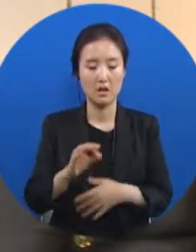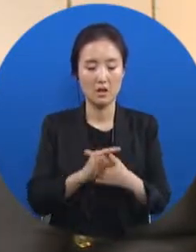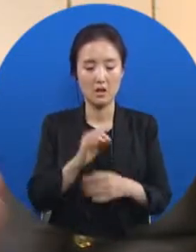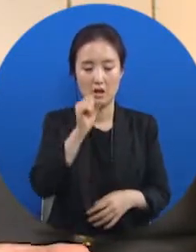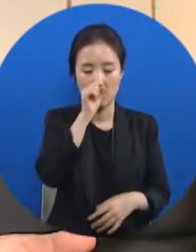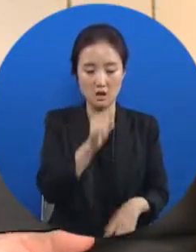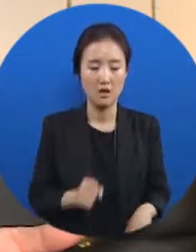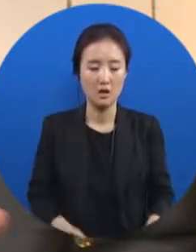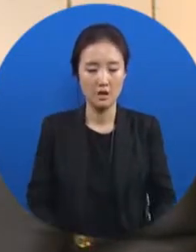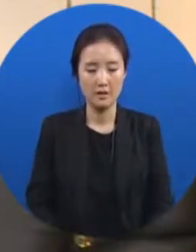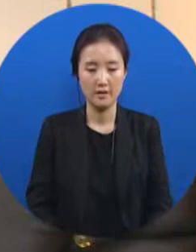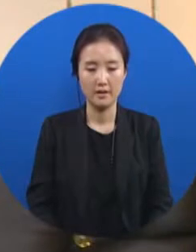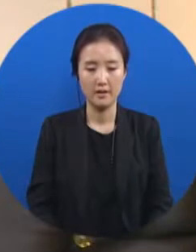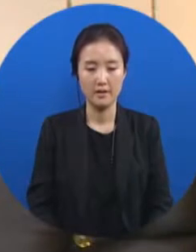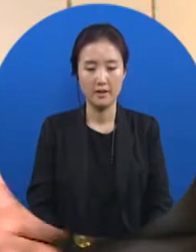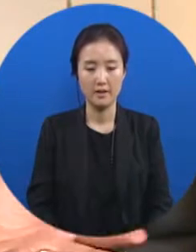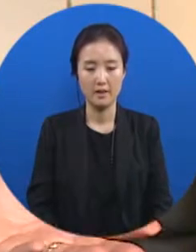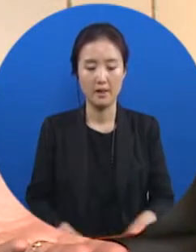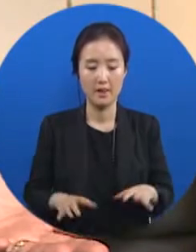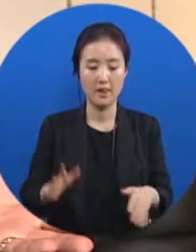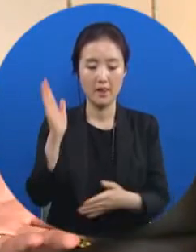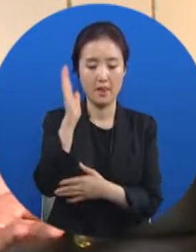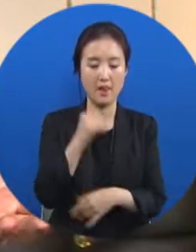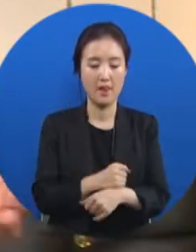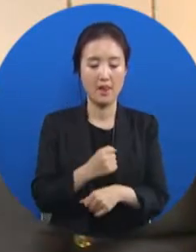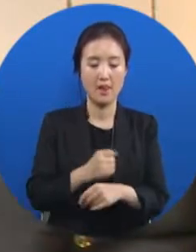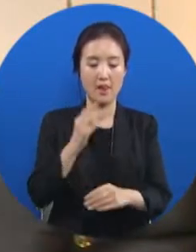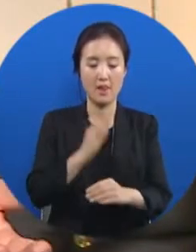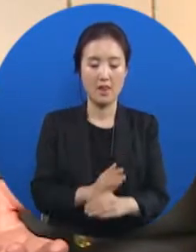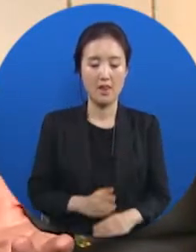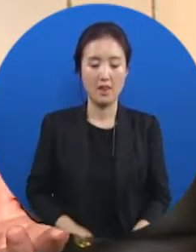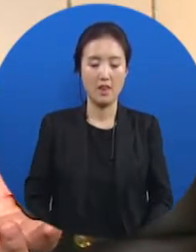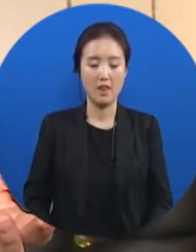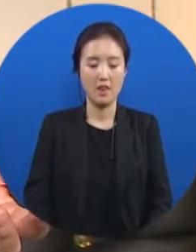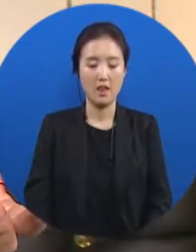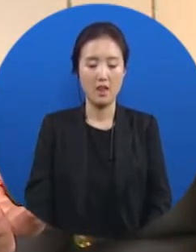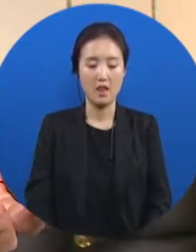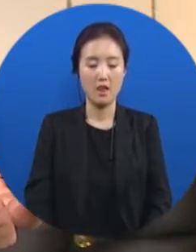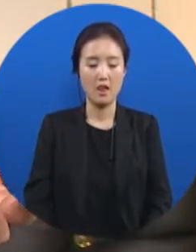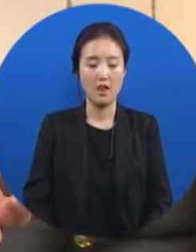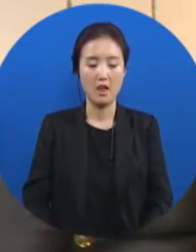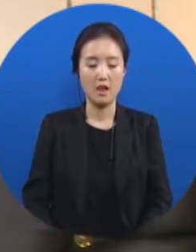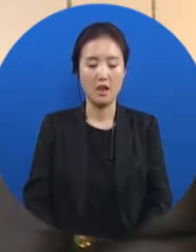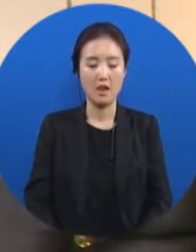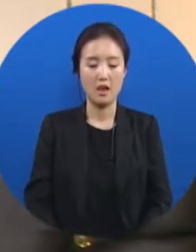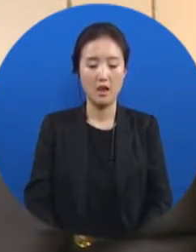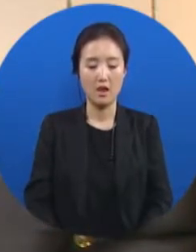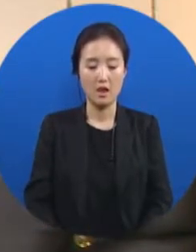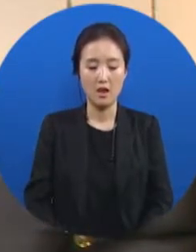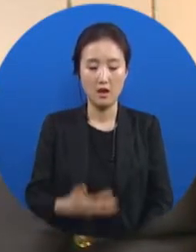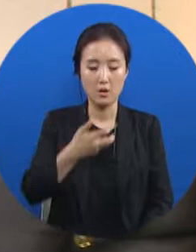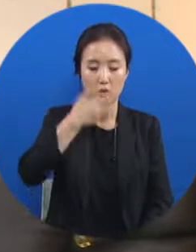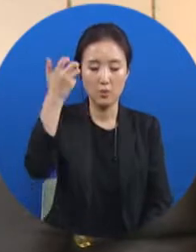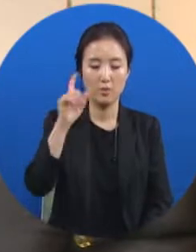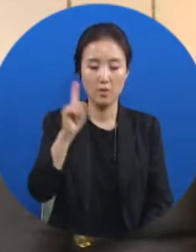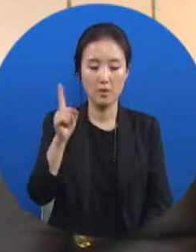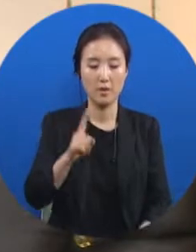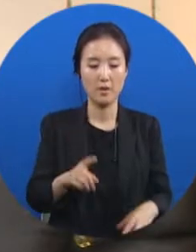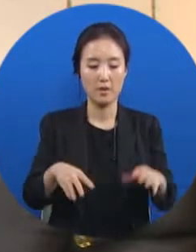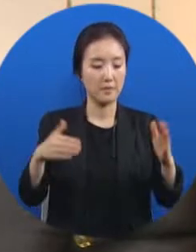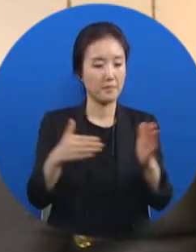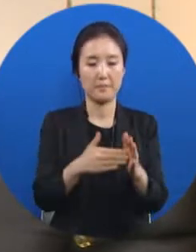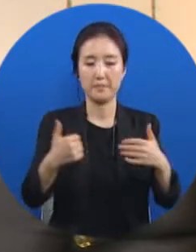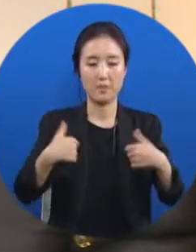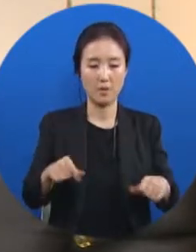좋겠어. 외국인들한테 강의하고 싶어. 오늘 강의하고 있으면서 꿈이 또 바뀌는 거예요. 예. 그러니까 꿈이라는 게 멈추는 게